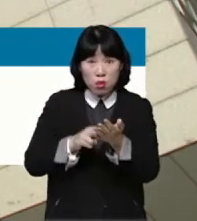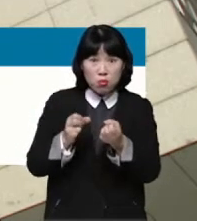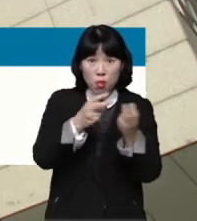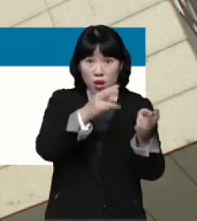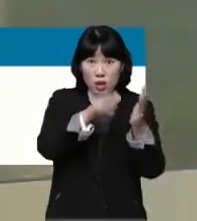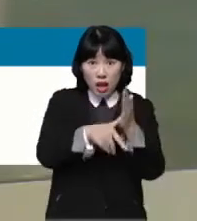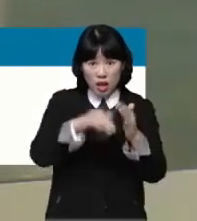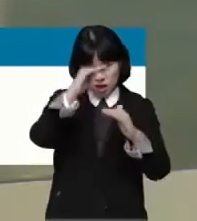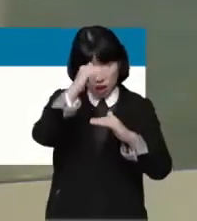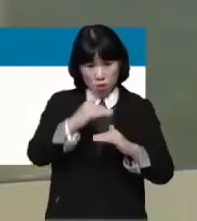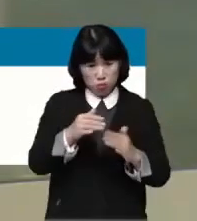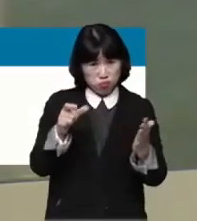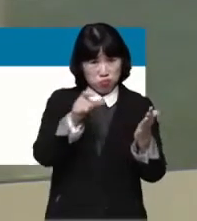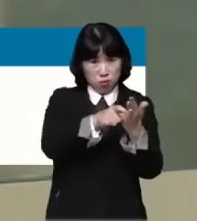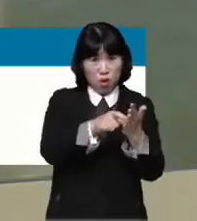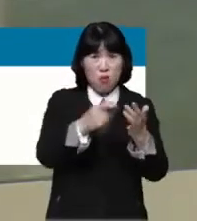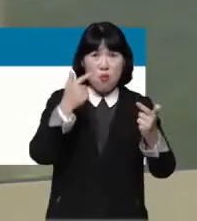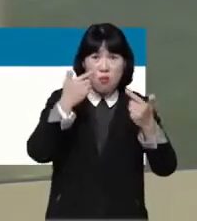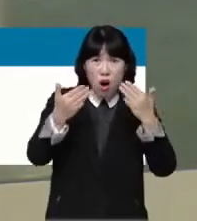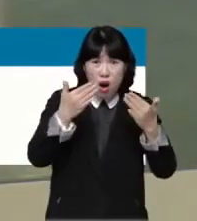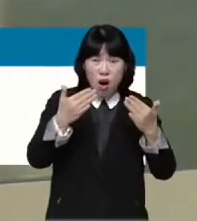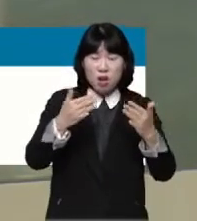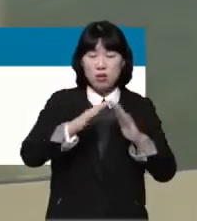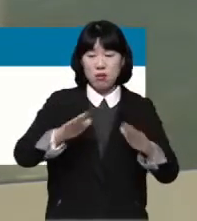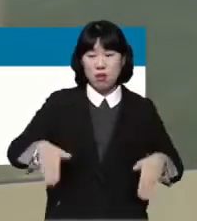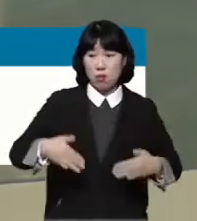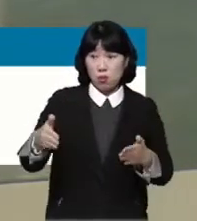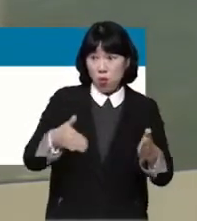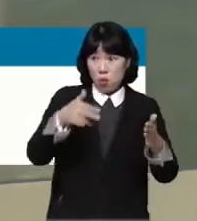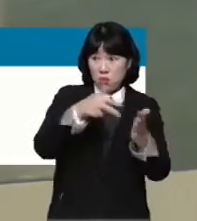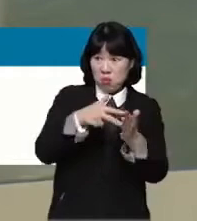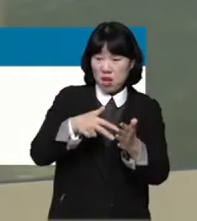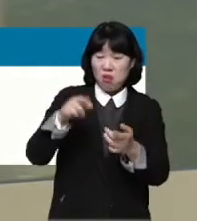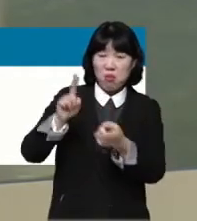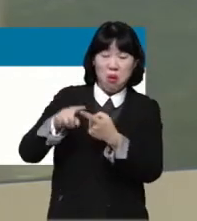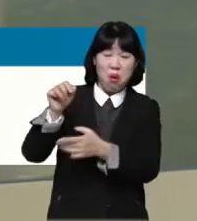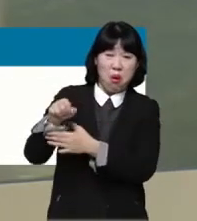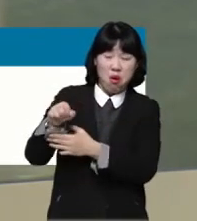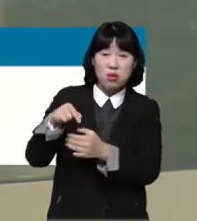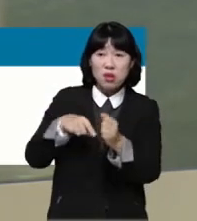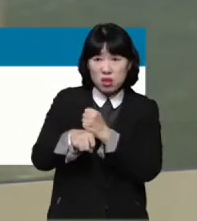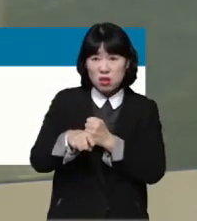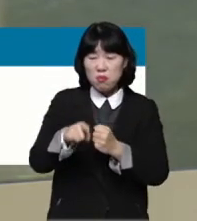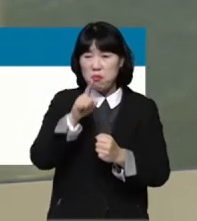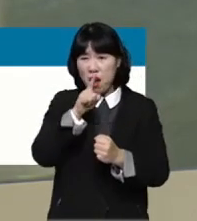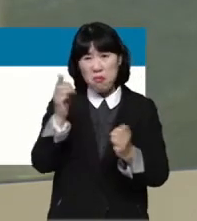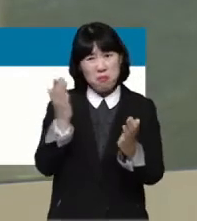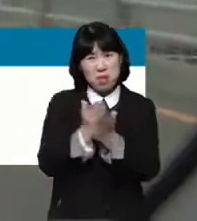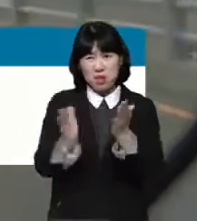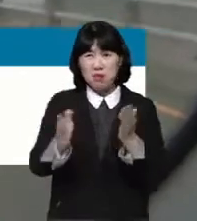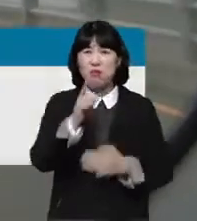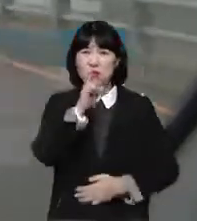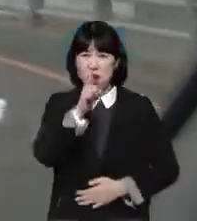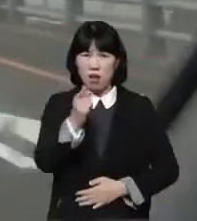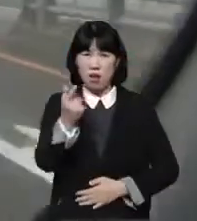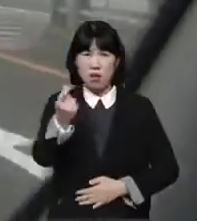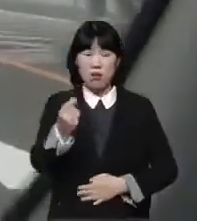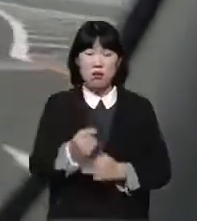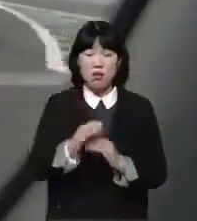그분이 조명의 나와있기때문에 상 남 도 2가 수행의 따고 하는 것은 대작전 하지 아니할 때 씁니다